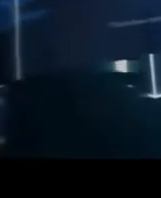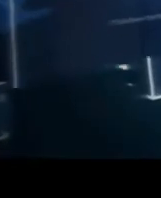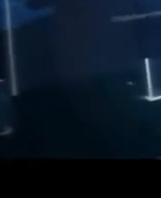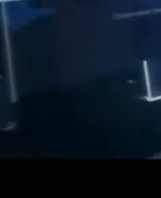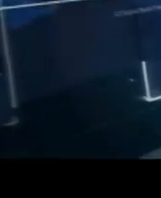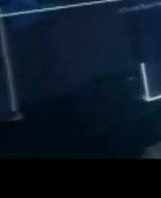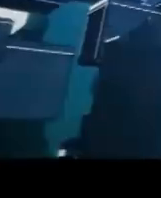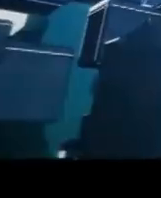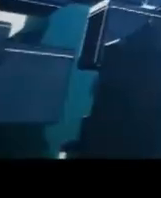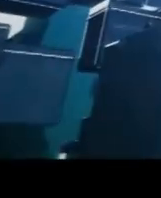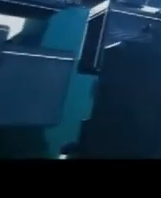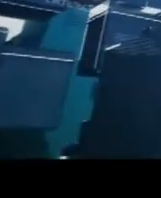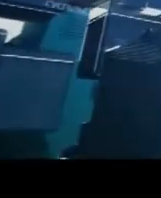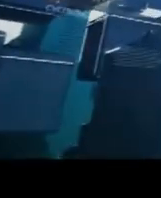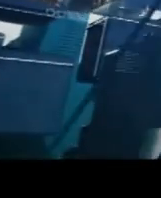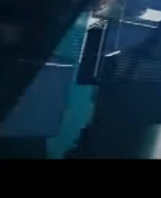Музика